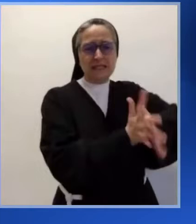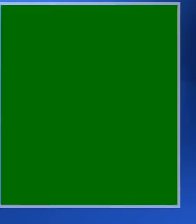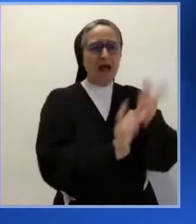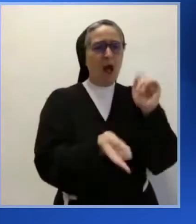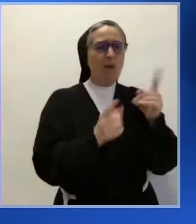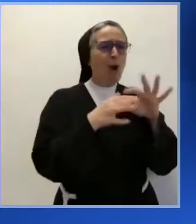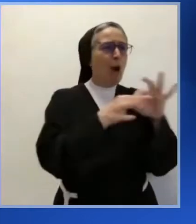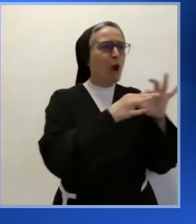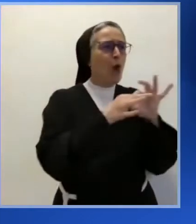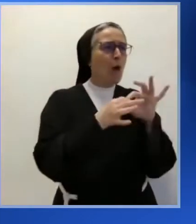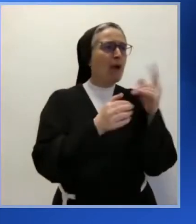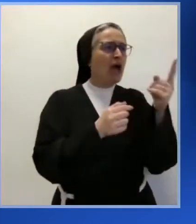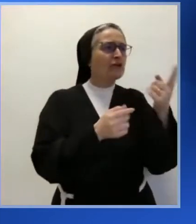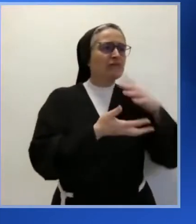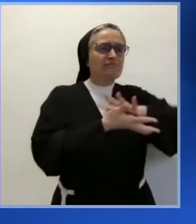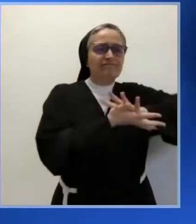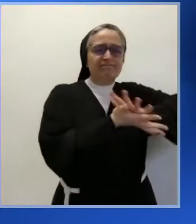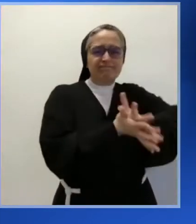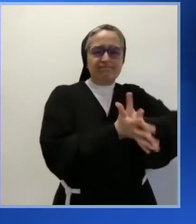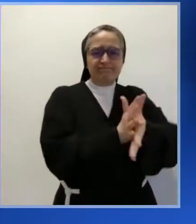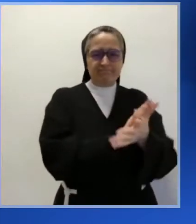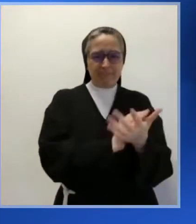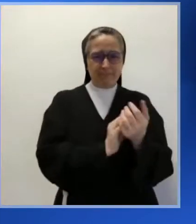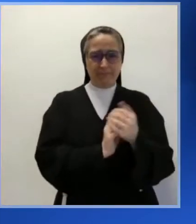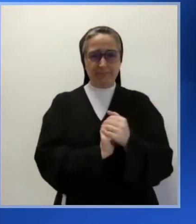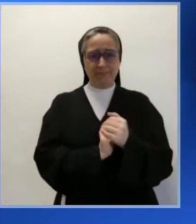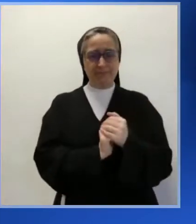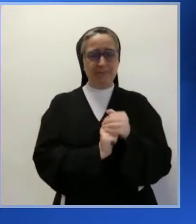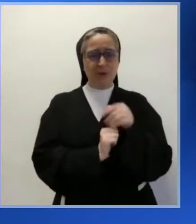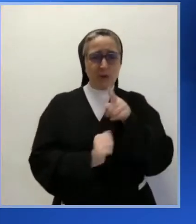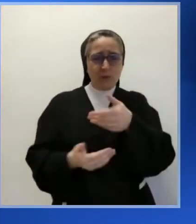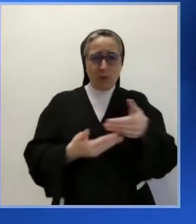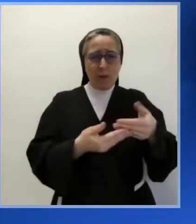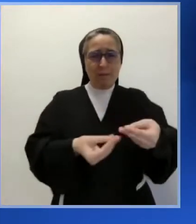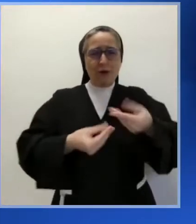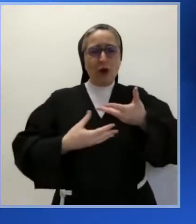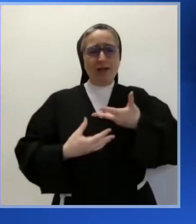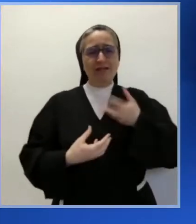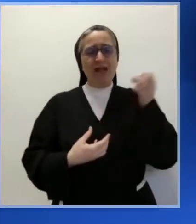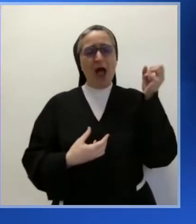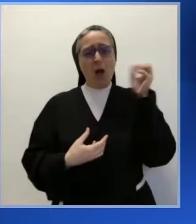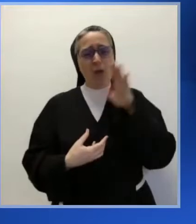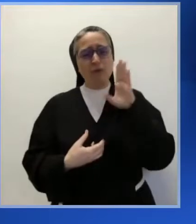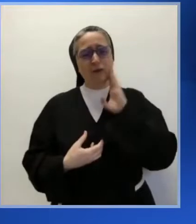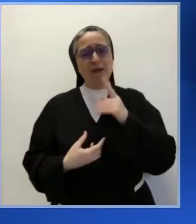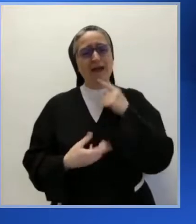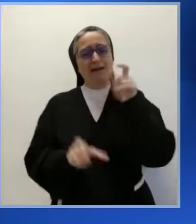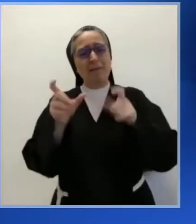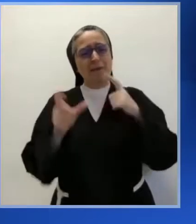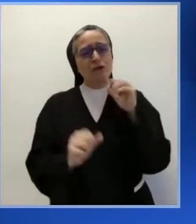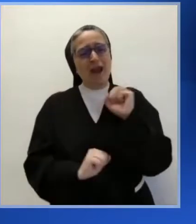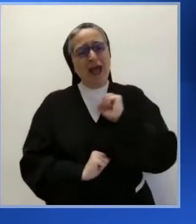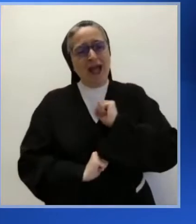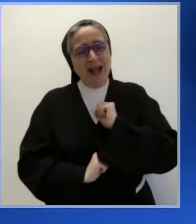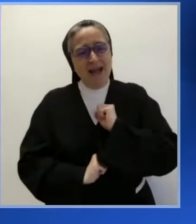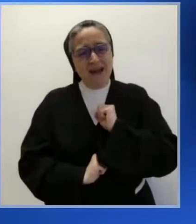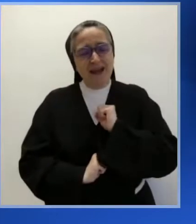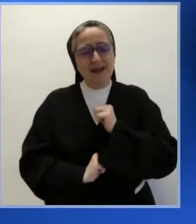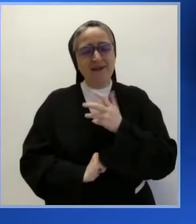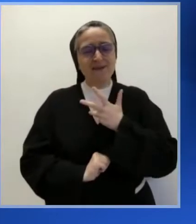popolazione. Sii luce e sostegno per chi crede e opera andando